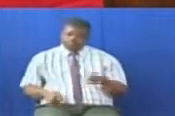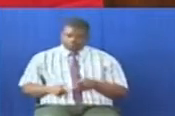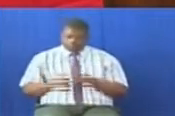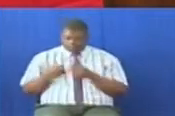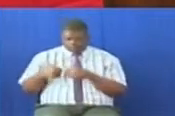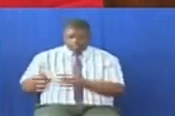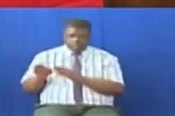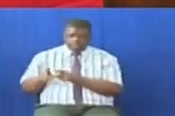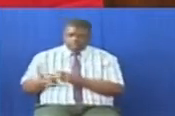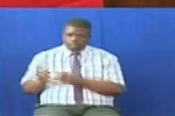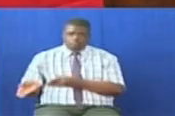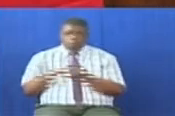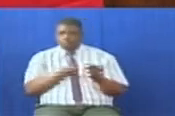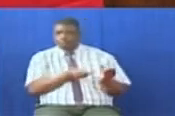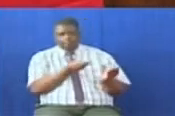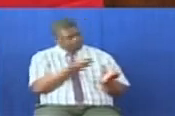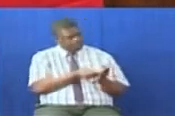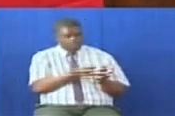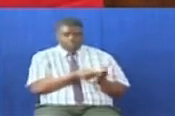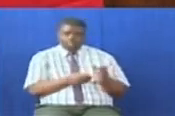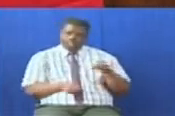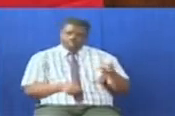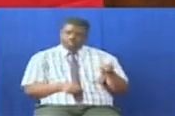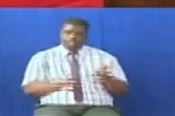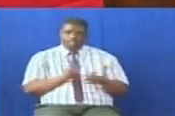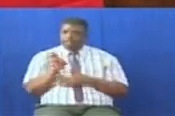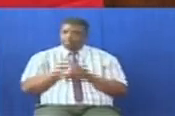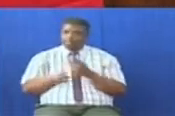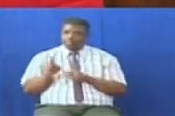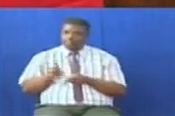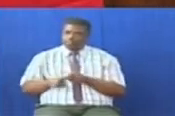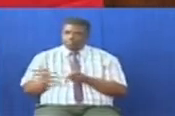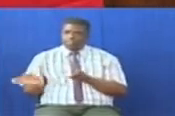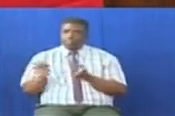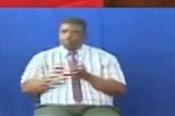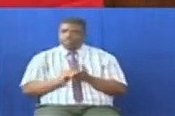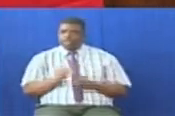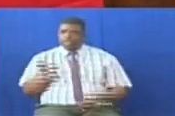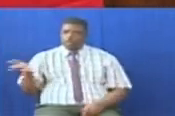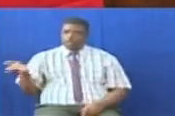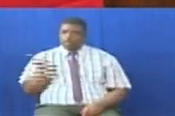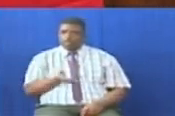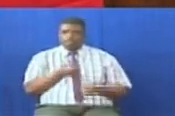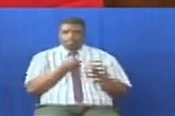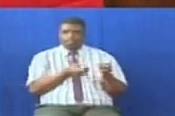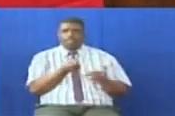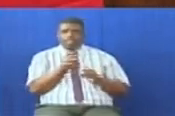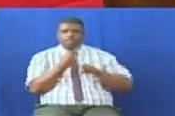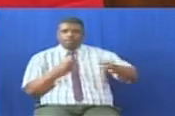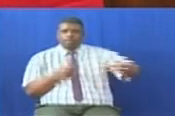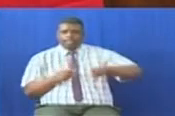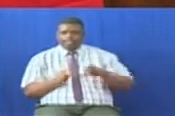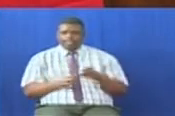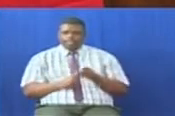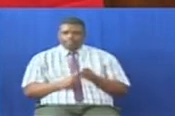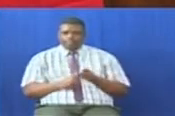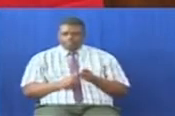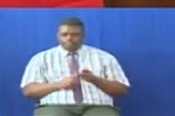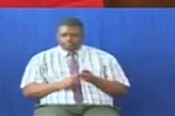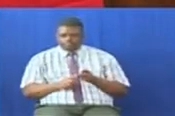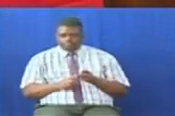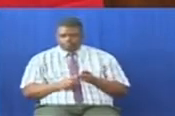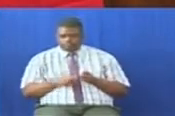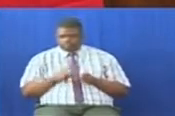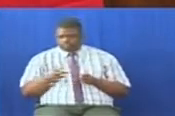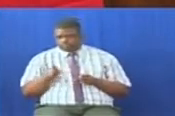hii kutopeleka pesa, hata pale ambapo halmashauri zinakuwa zinaweka oda ya kupelekewa madawa, madawa yanayopelekwa na MSD wakati mwingine